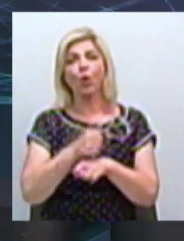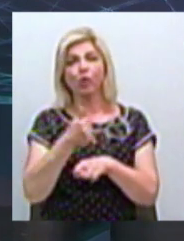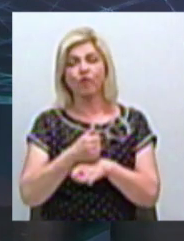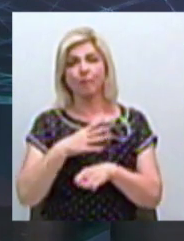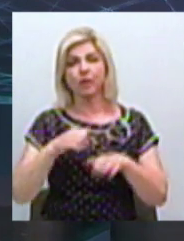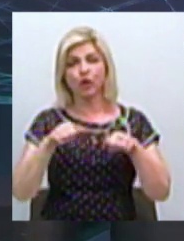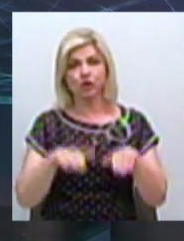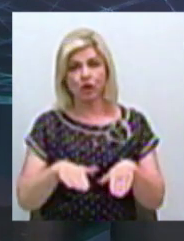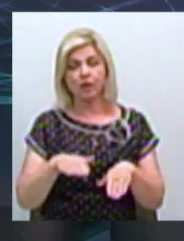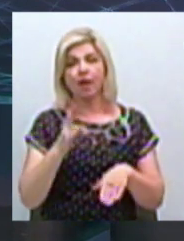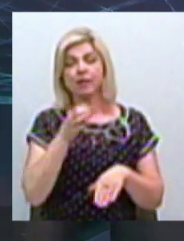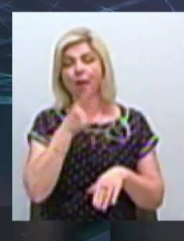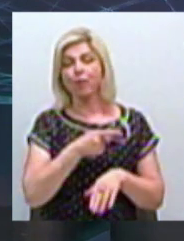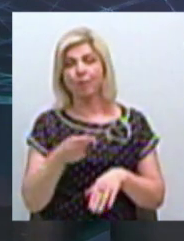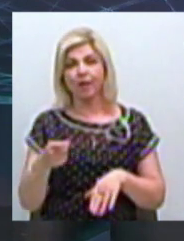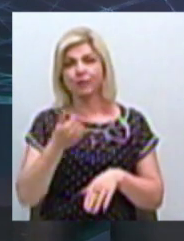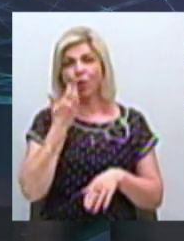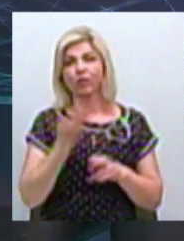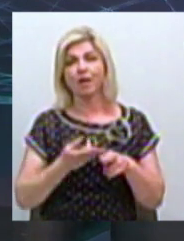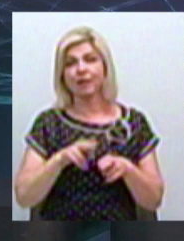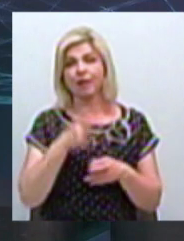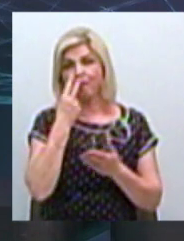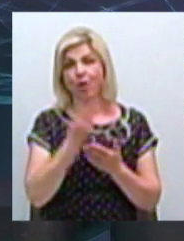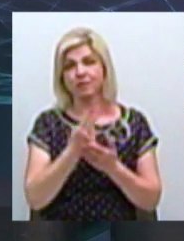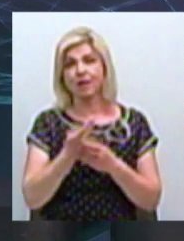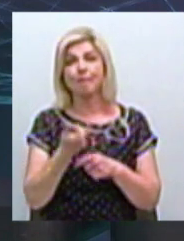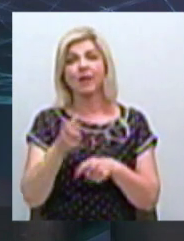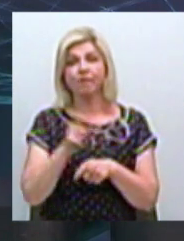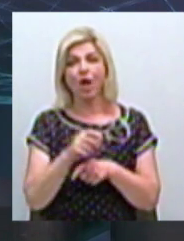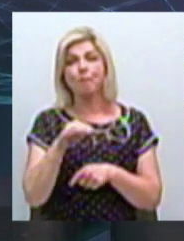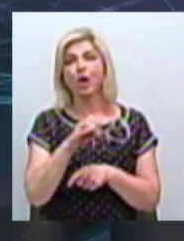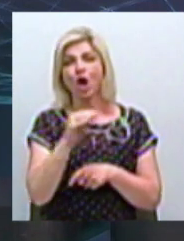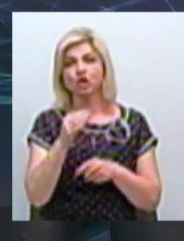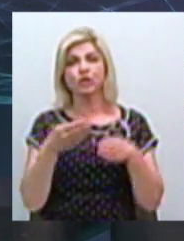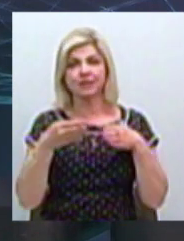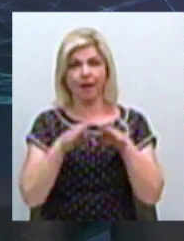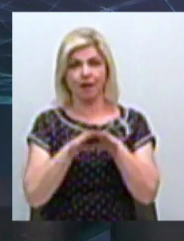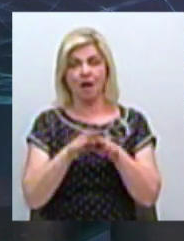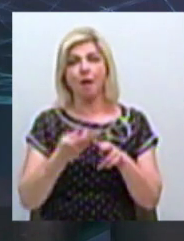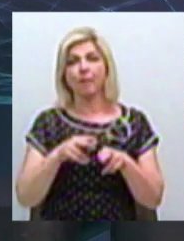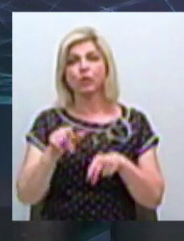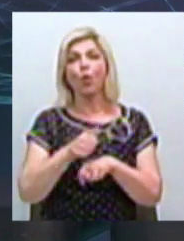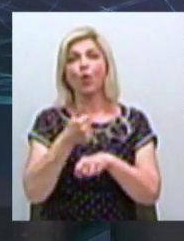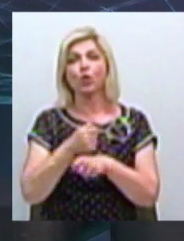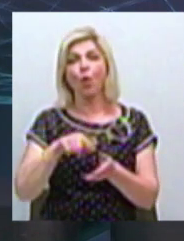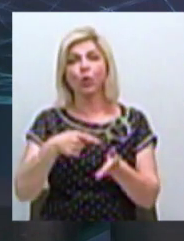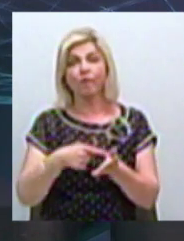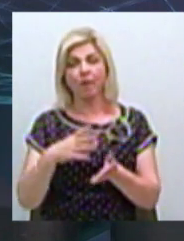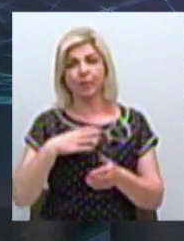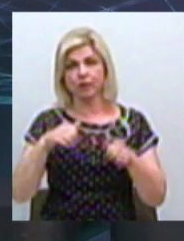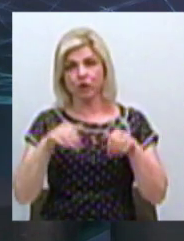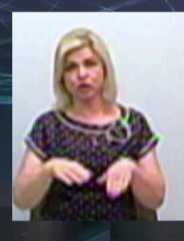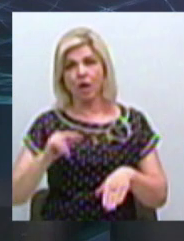но на момент, когда эти показатели превышают, пляж закрывается. Поэтому городским головой было принято решение